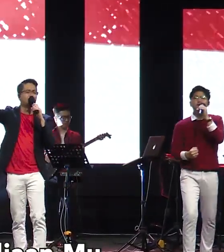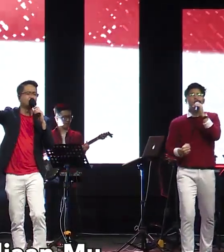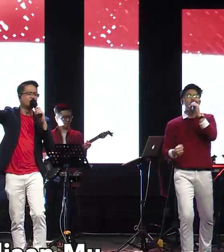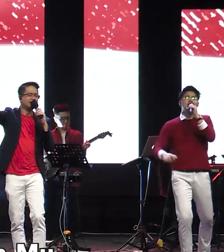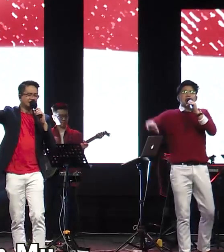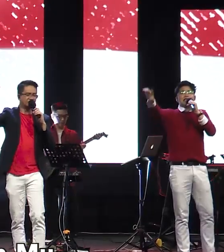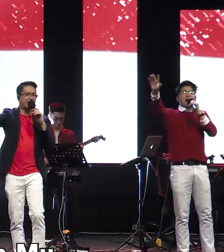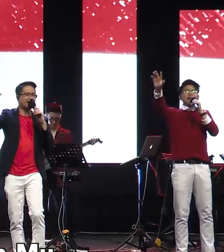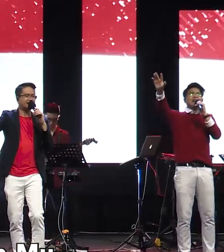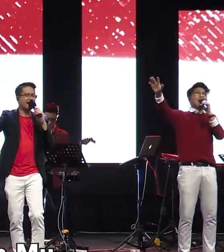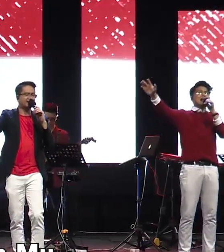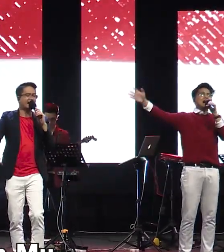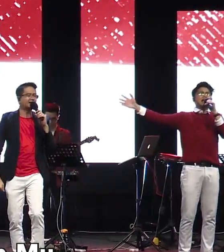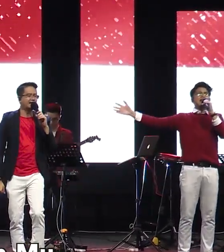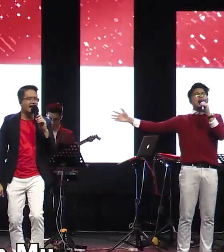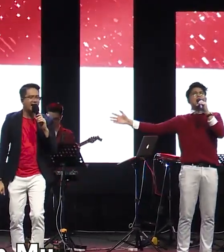kemuliaan-Mu.